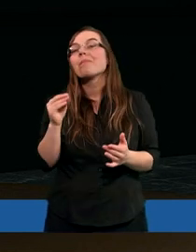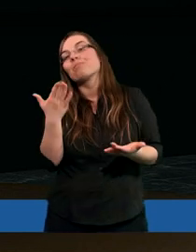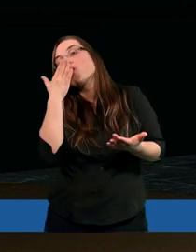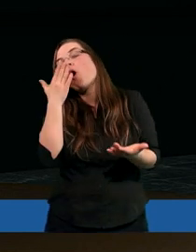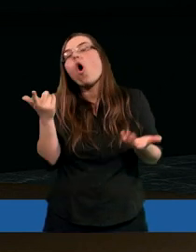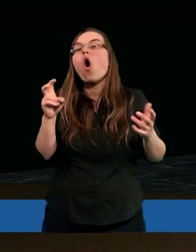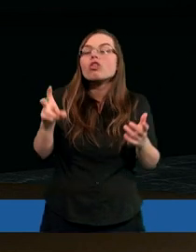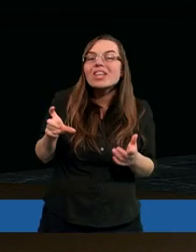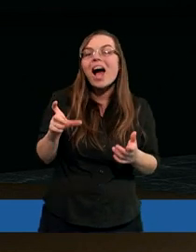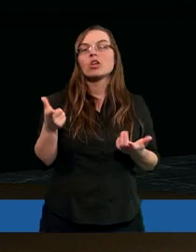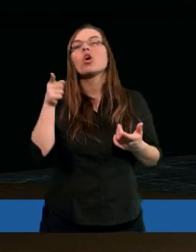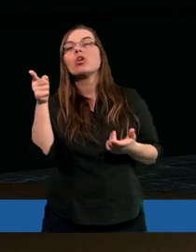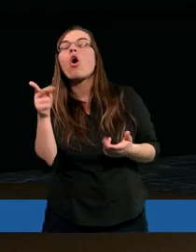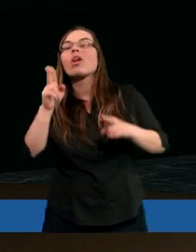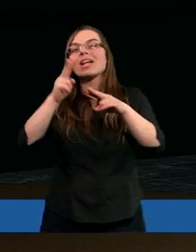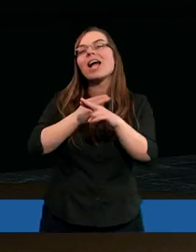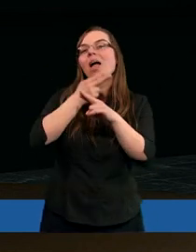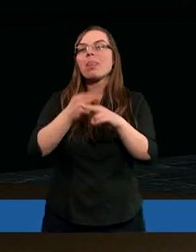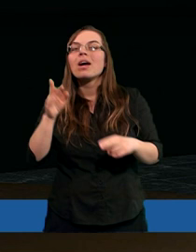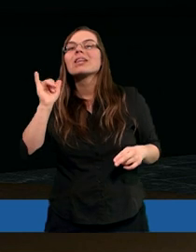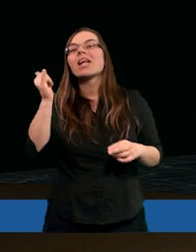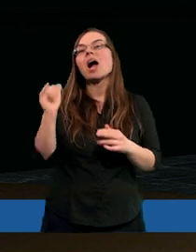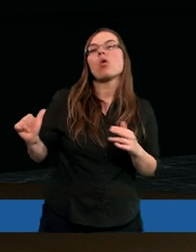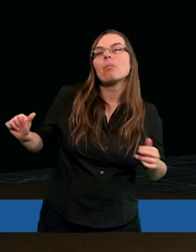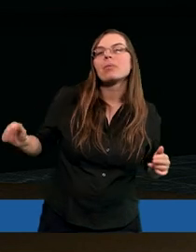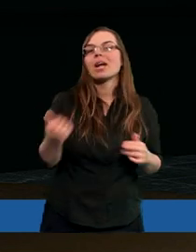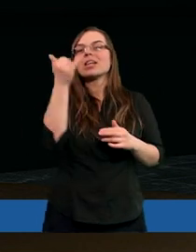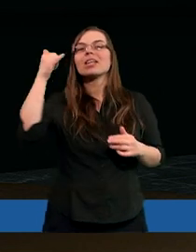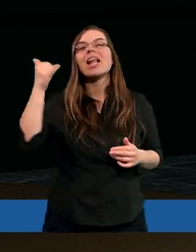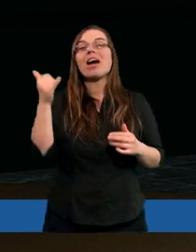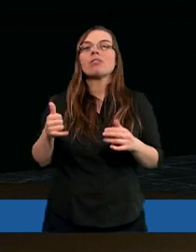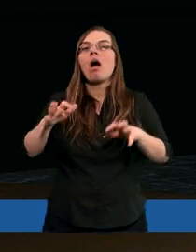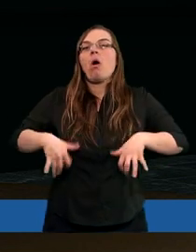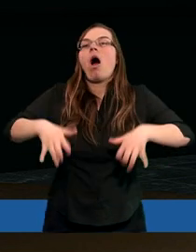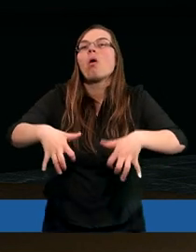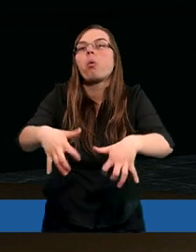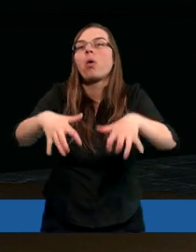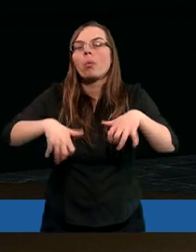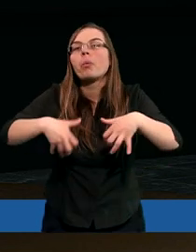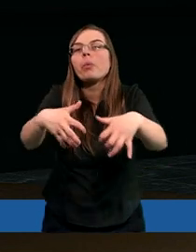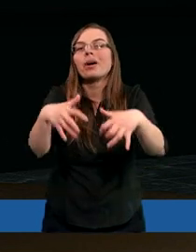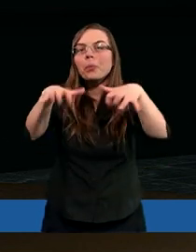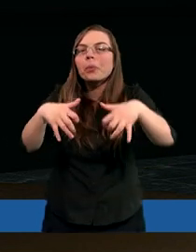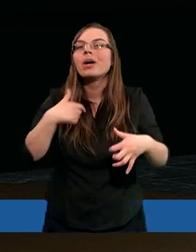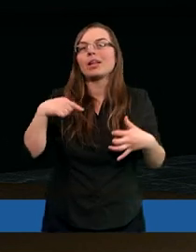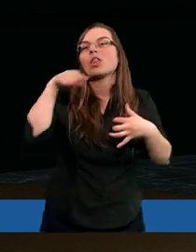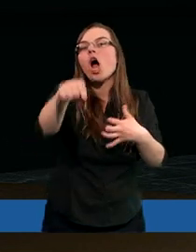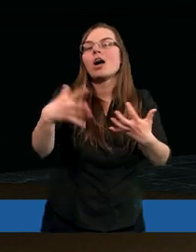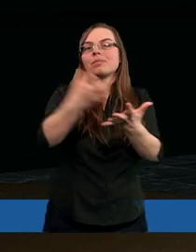on kiedyś jako pierwszy zawsze wyrywał się i